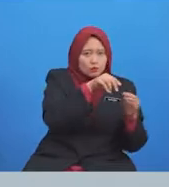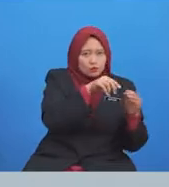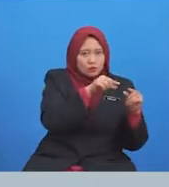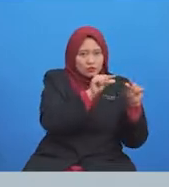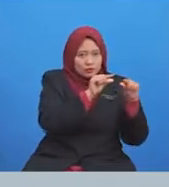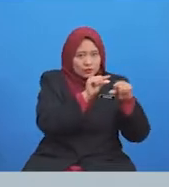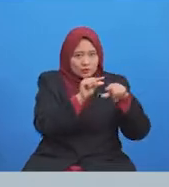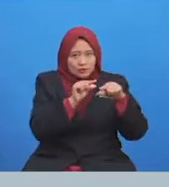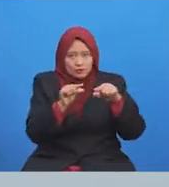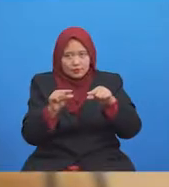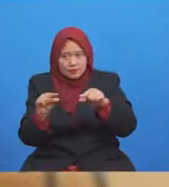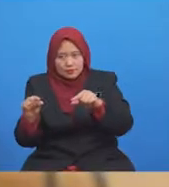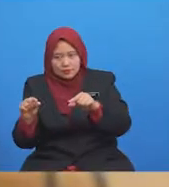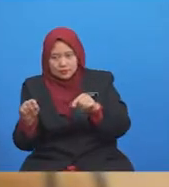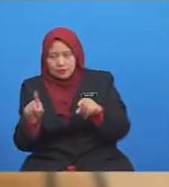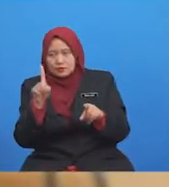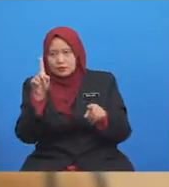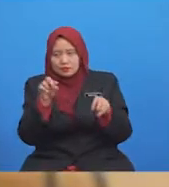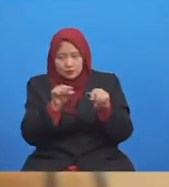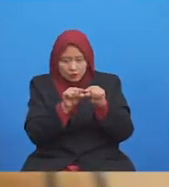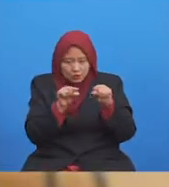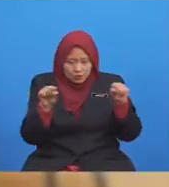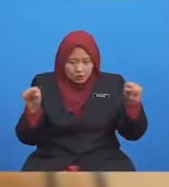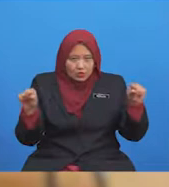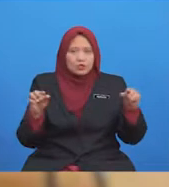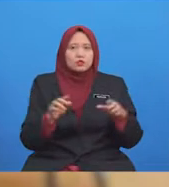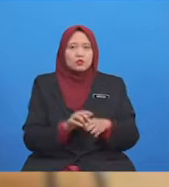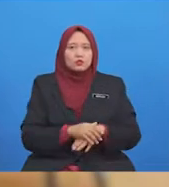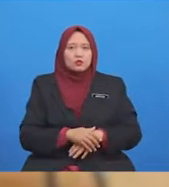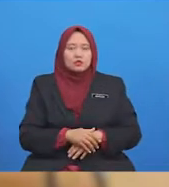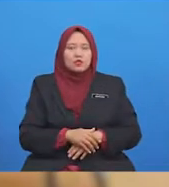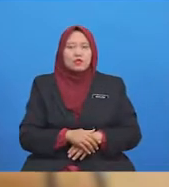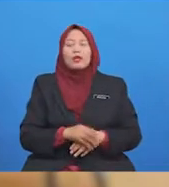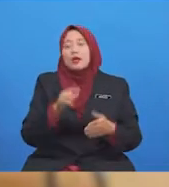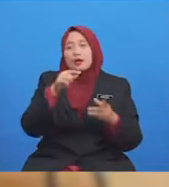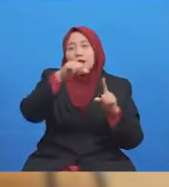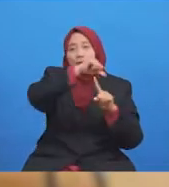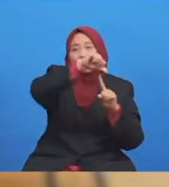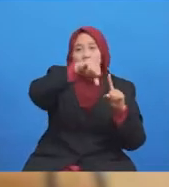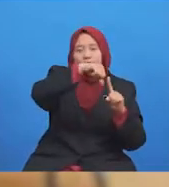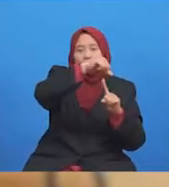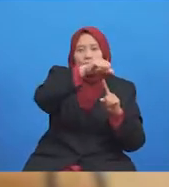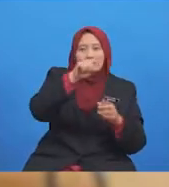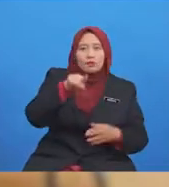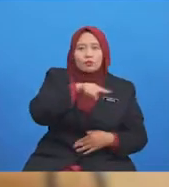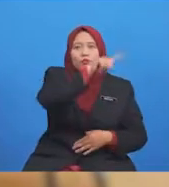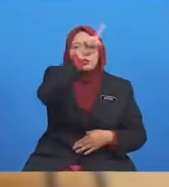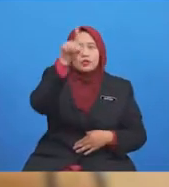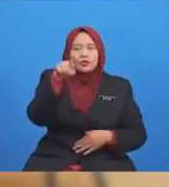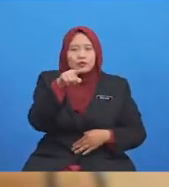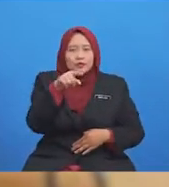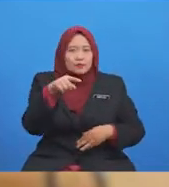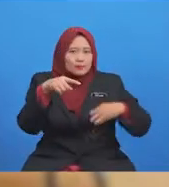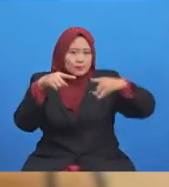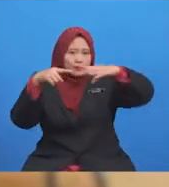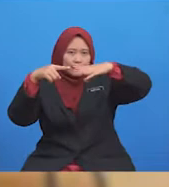garis lurus? Bagus jawapan anda. Apabila sebuah bulatan menyentuh garis lurus